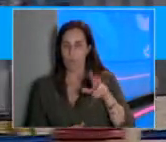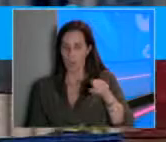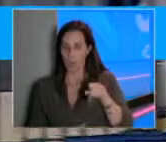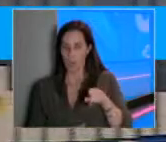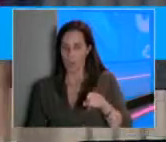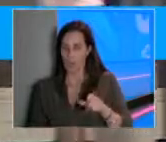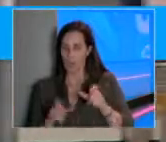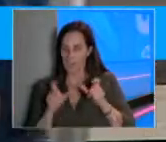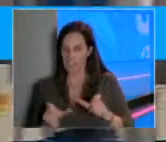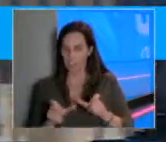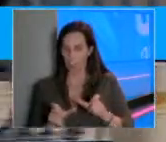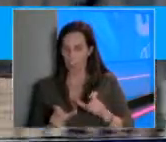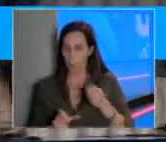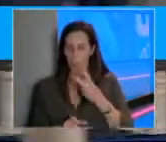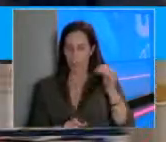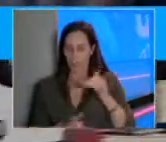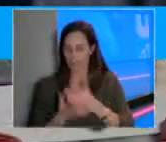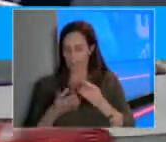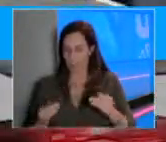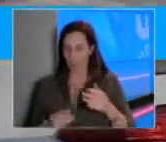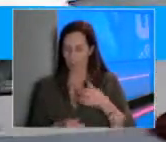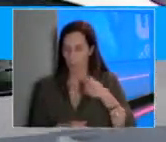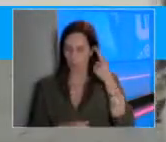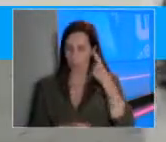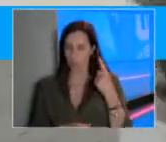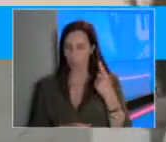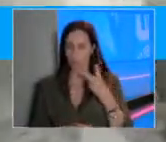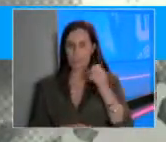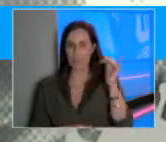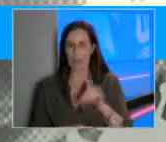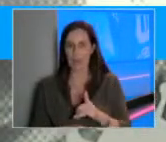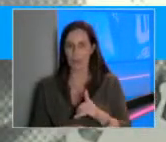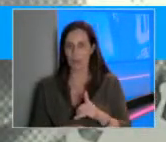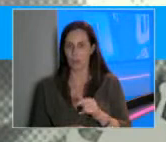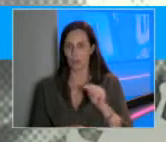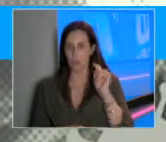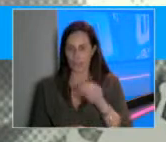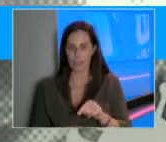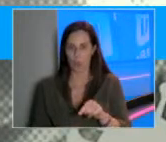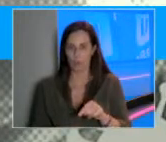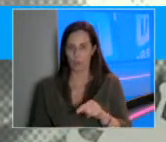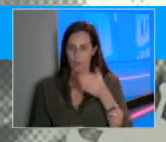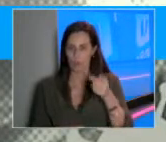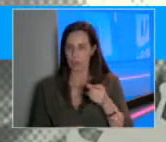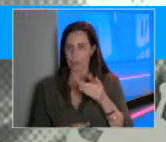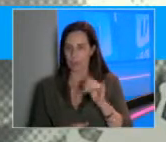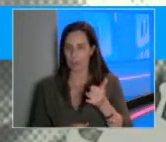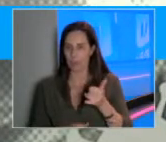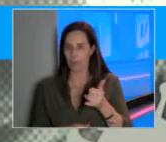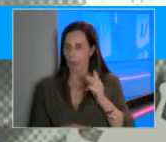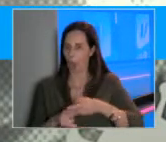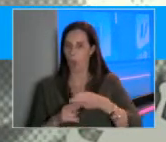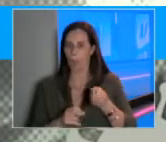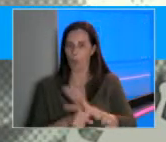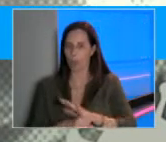שמכונה חסינות עדר, אם היו 200 אלף נדבקים ואנחנו יודעים על 20 אלף כאלה שהגיעו ומוכרים כאנשים